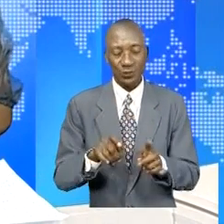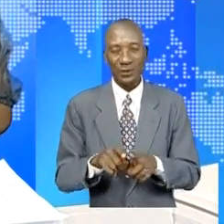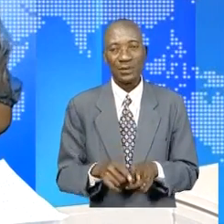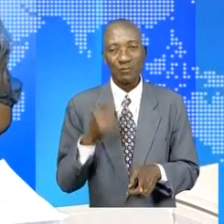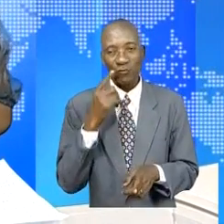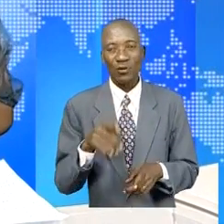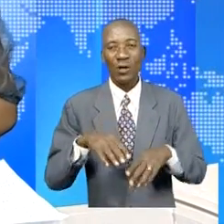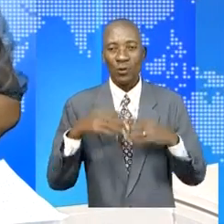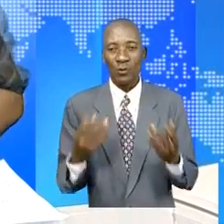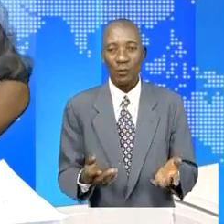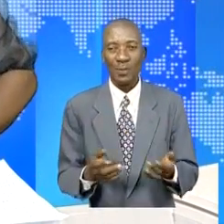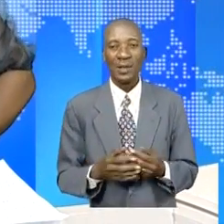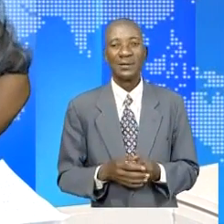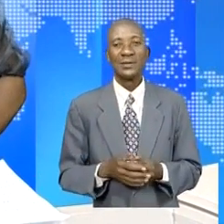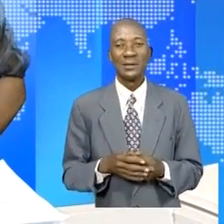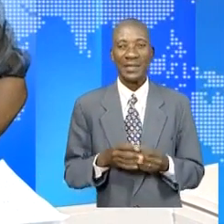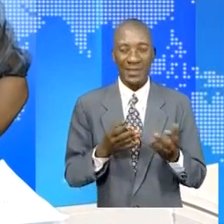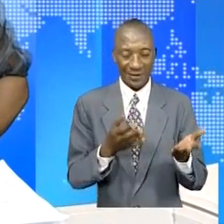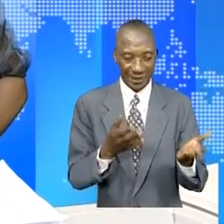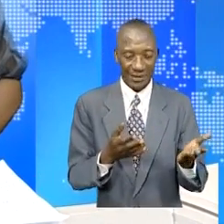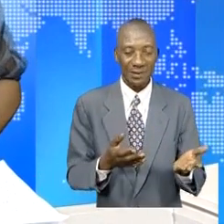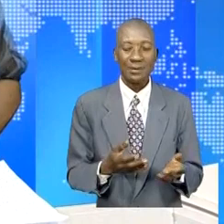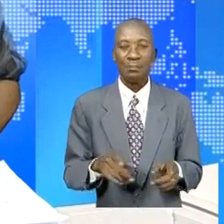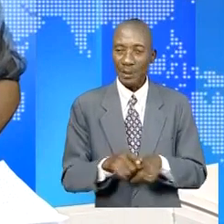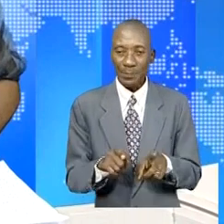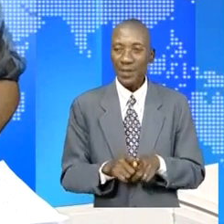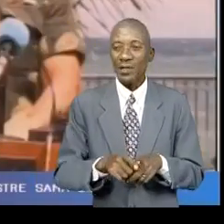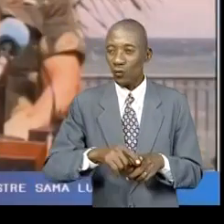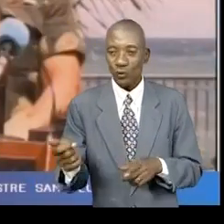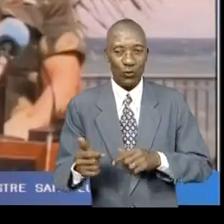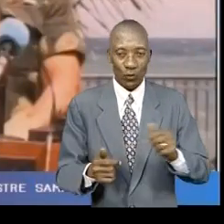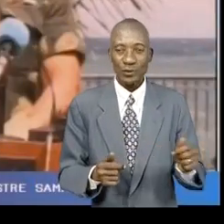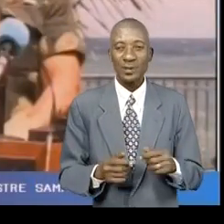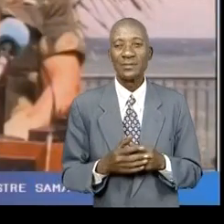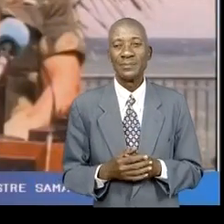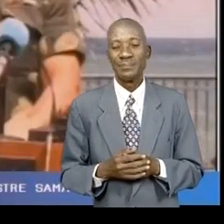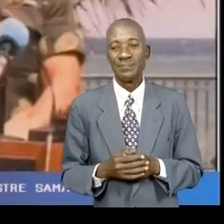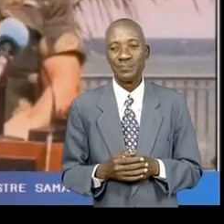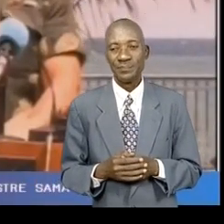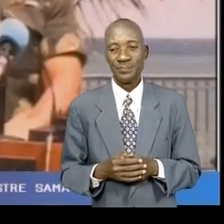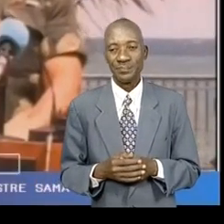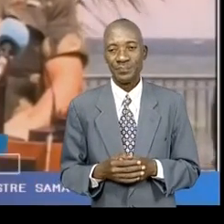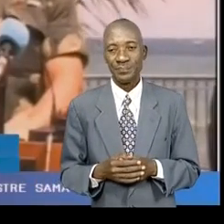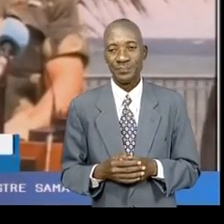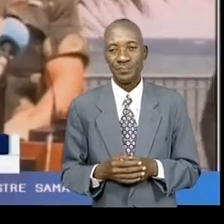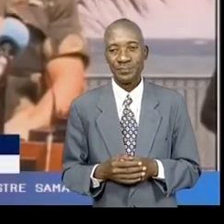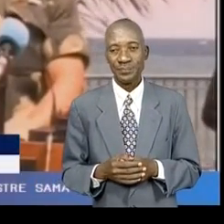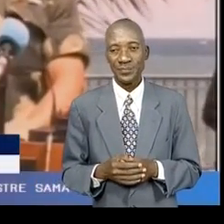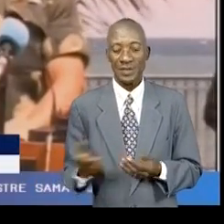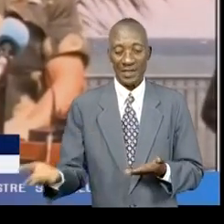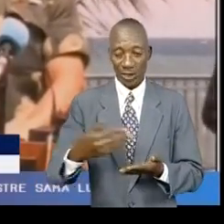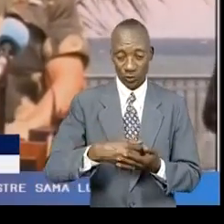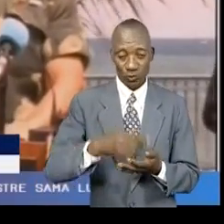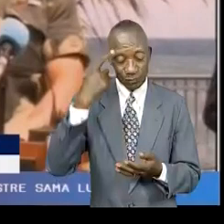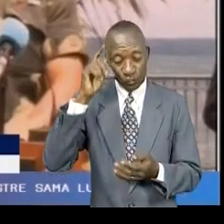tenu ce lundi. On écoute le lieutenant général Constant Ndima. Le retour des autres compatriotes sinistrés,